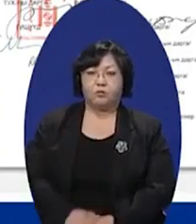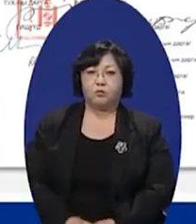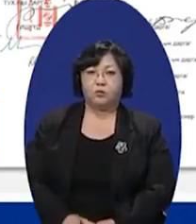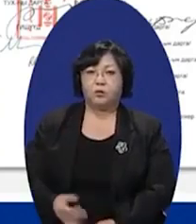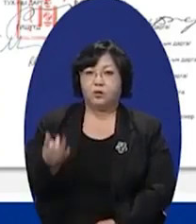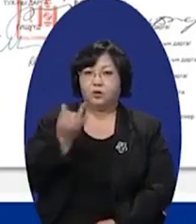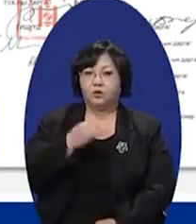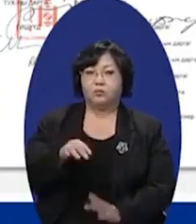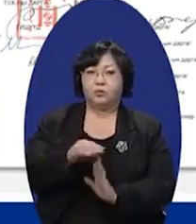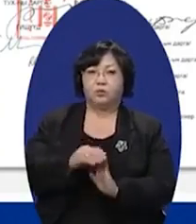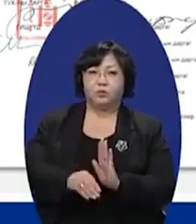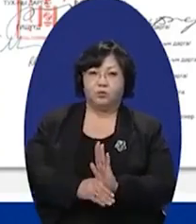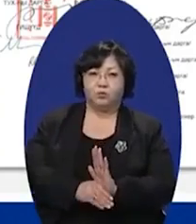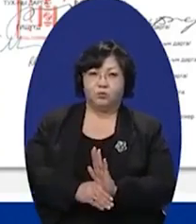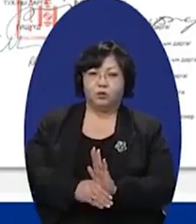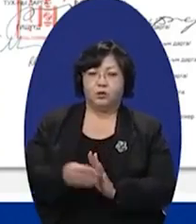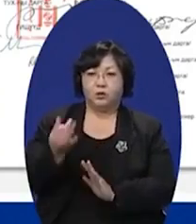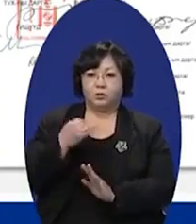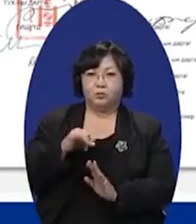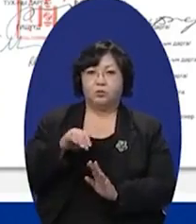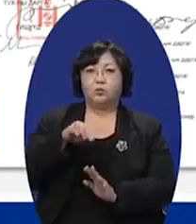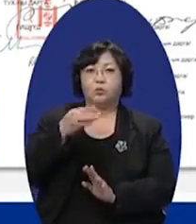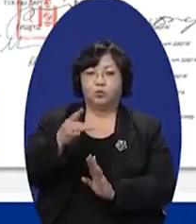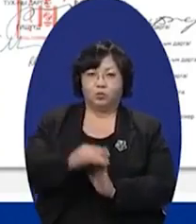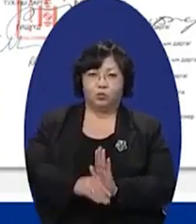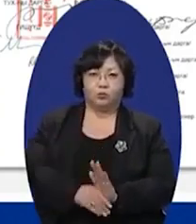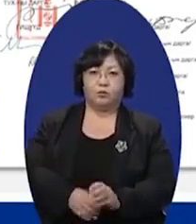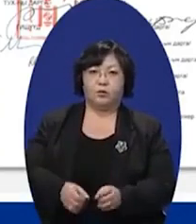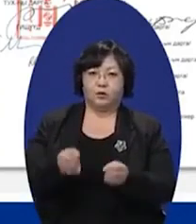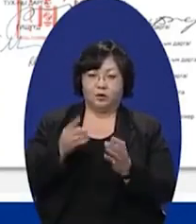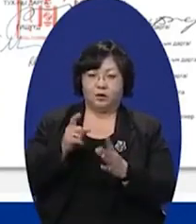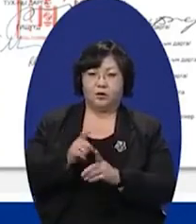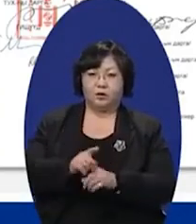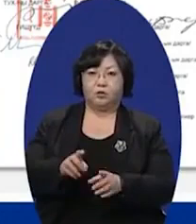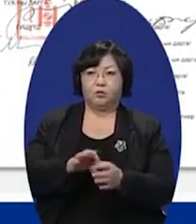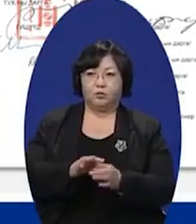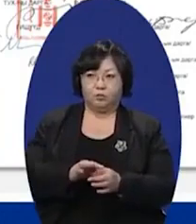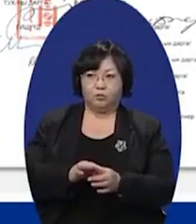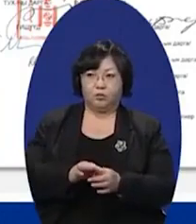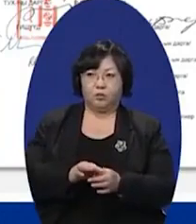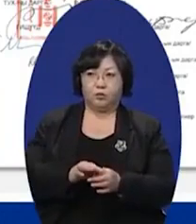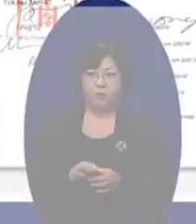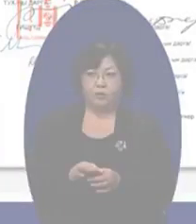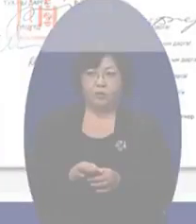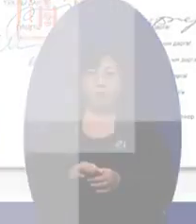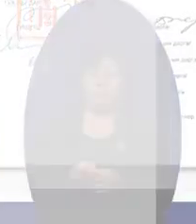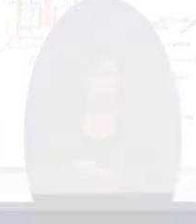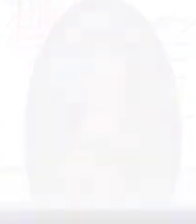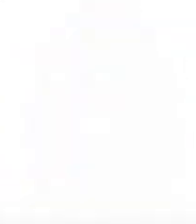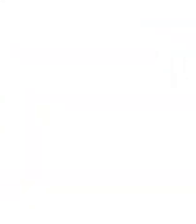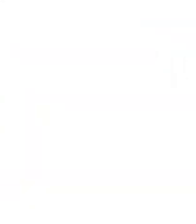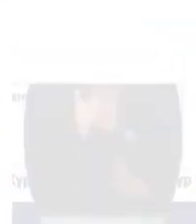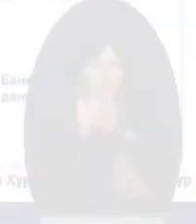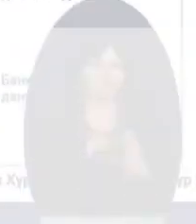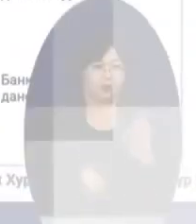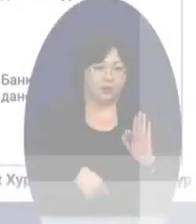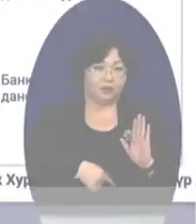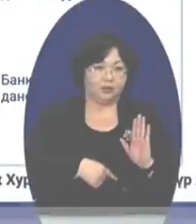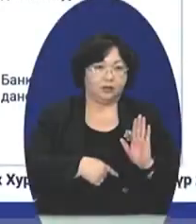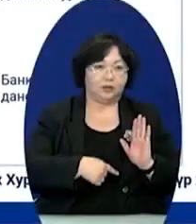Ийм журам үндслээд журам гаргаж байгаа, төр журам гэж гаргаад энэ журмаа үндэслэж байгаад ингээд тендергүй яваад байгаа.